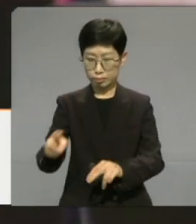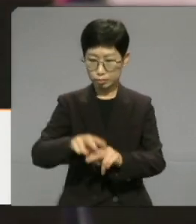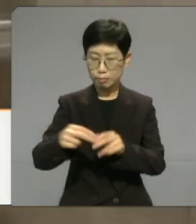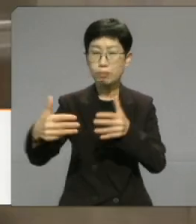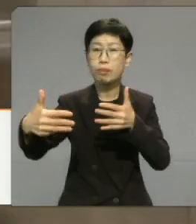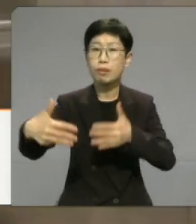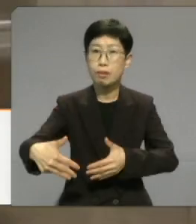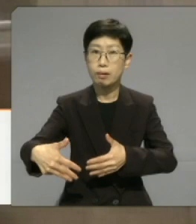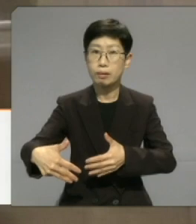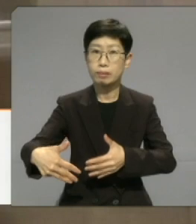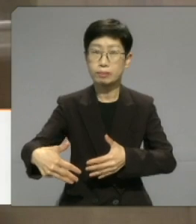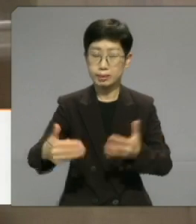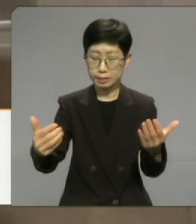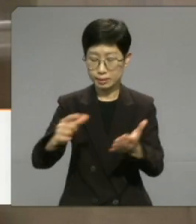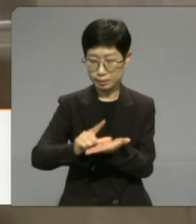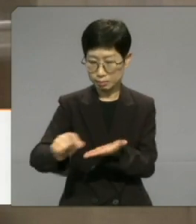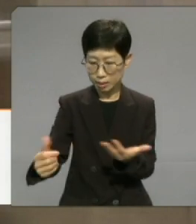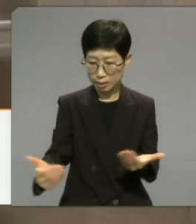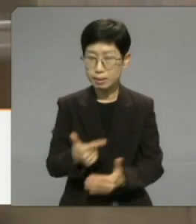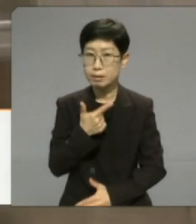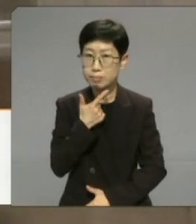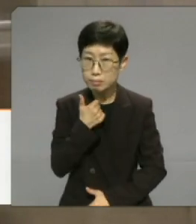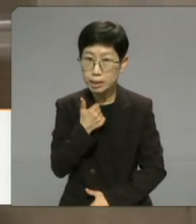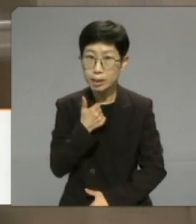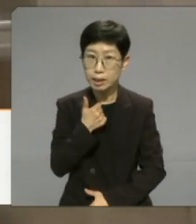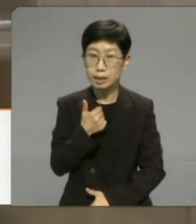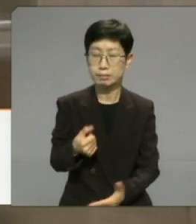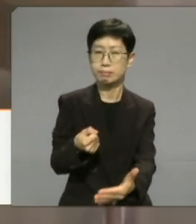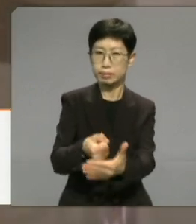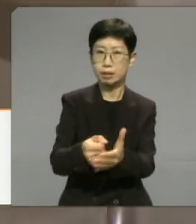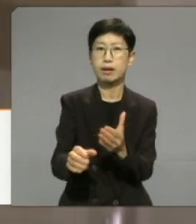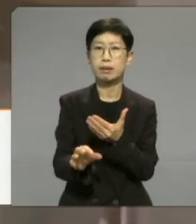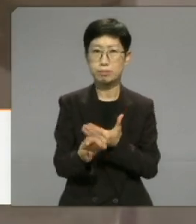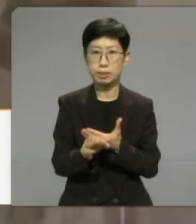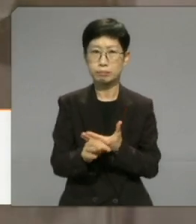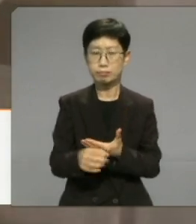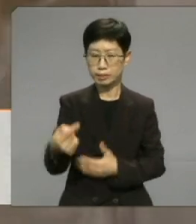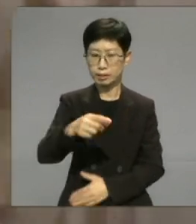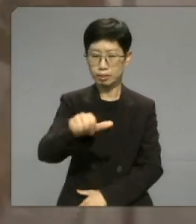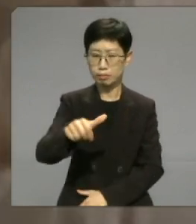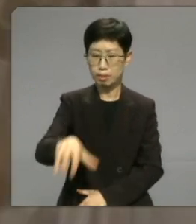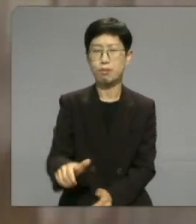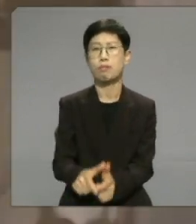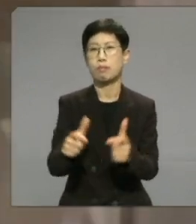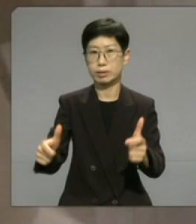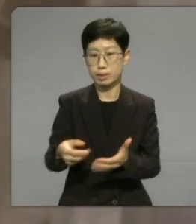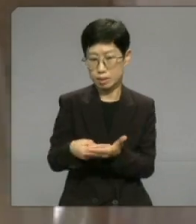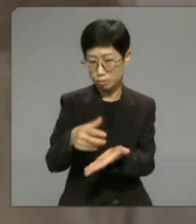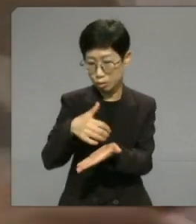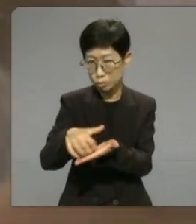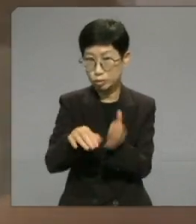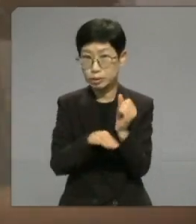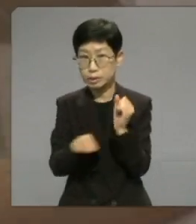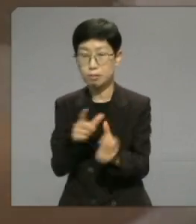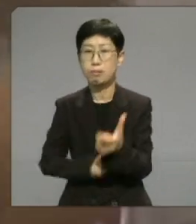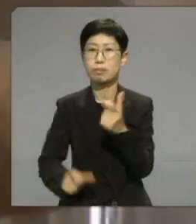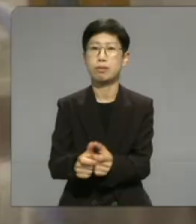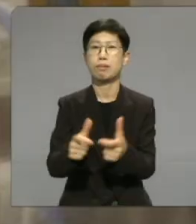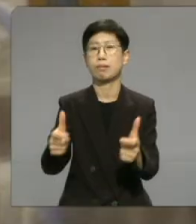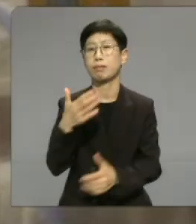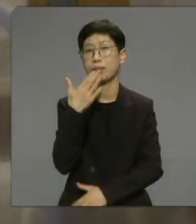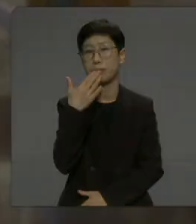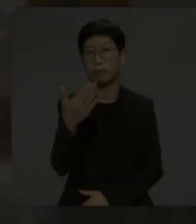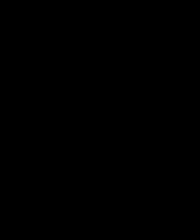요건으로 지방 근무 경험을 전공하면 약 1500 곳으로 늘어나며 병상수 등을 기준으로 예상을 더 늘릴 수도